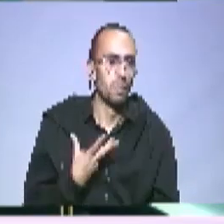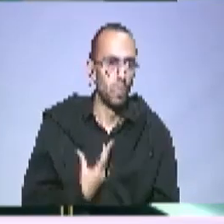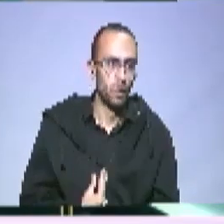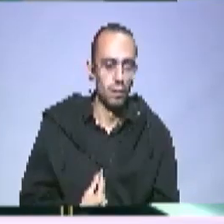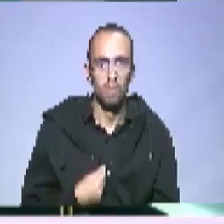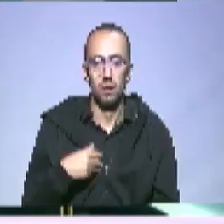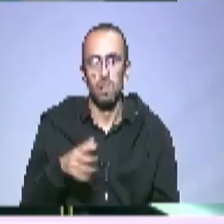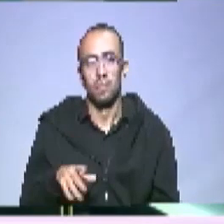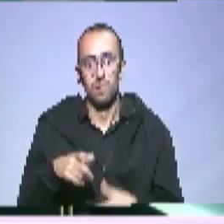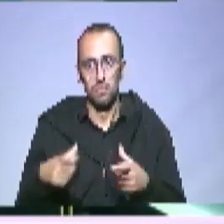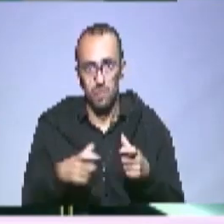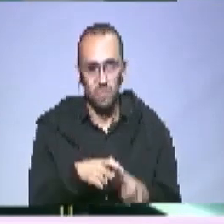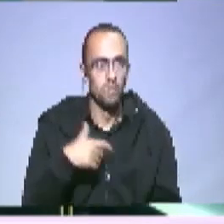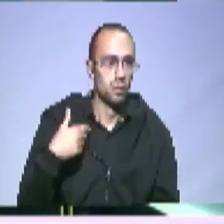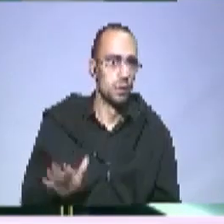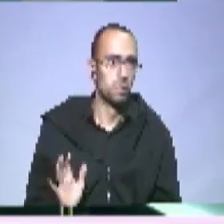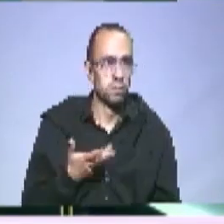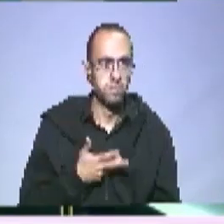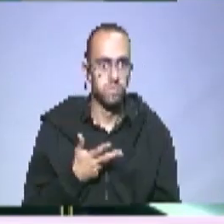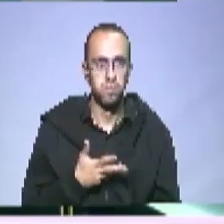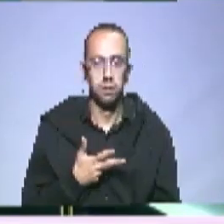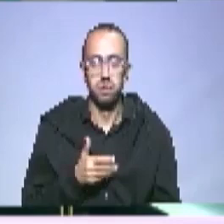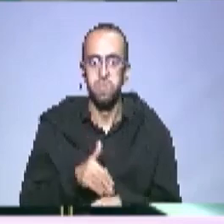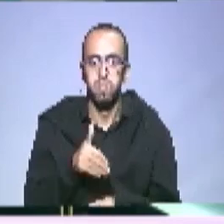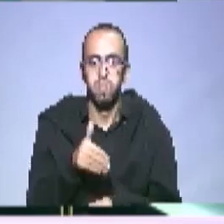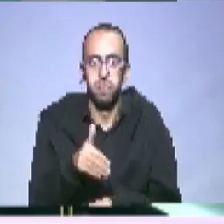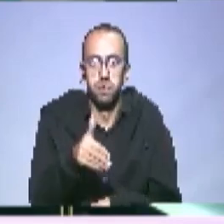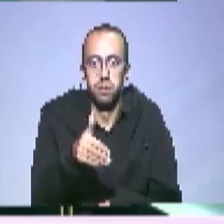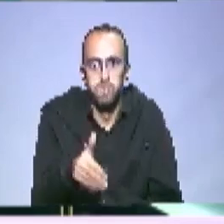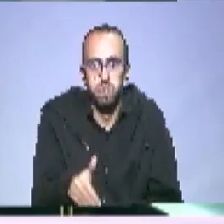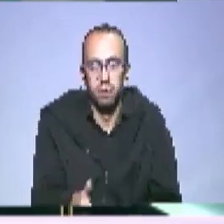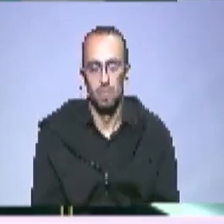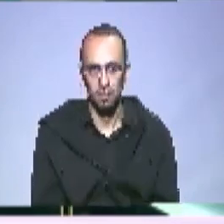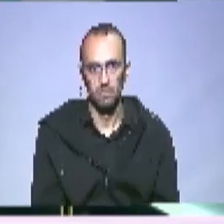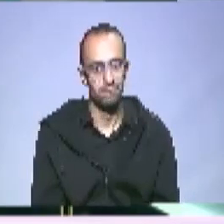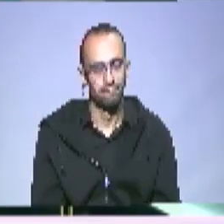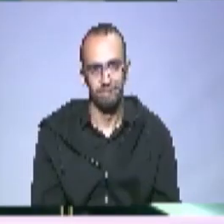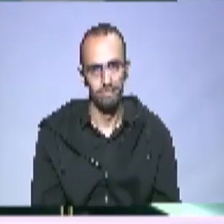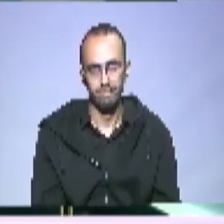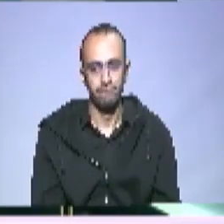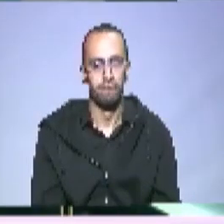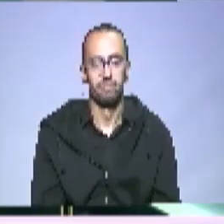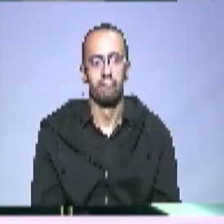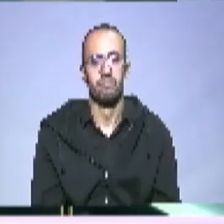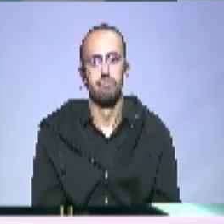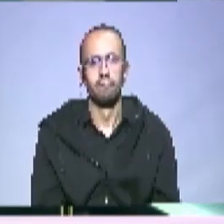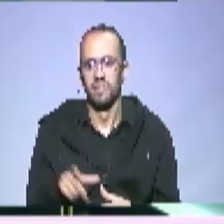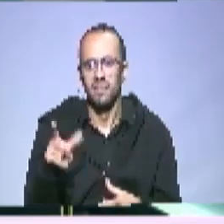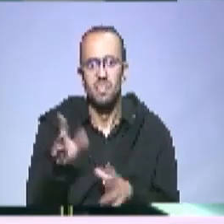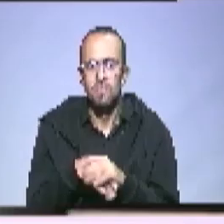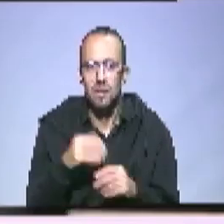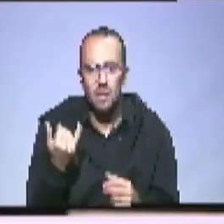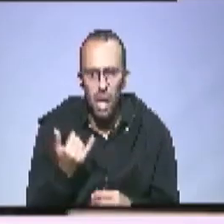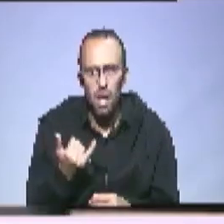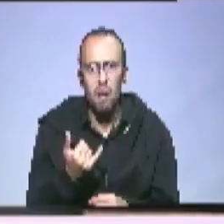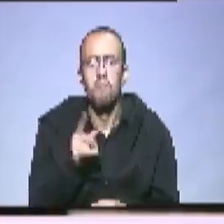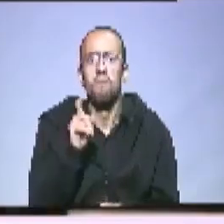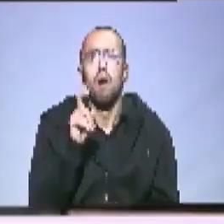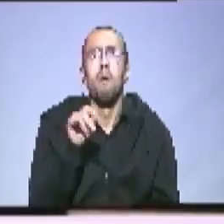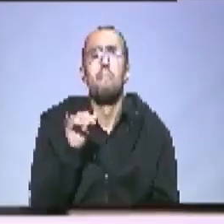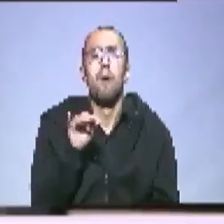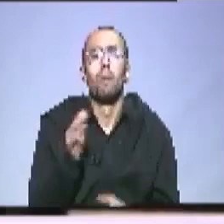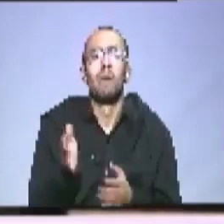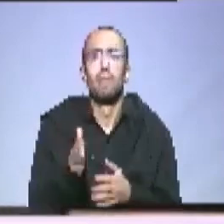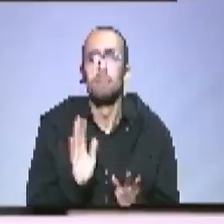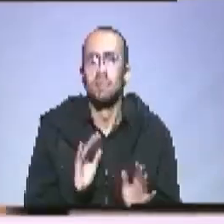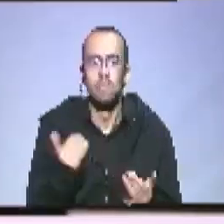وترتاح، ونقرصها وترتاح. طبعا بتاخد وقت كتير جدا، لكن هي عجينه بسيطه وسهله، هي عباره عن ميه وملح ودقيق.